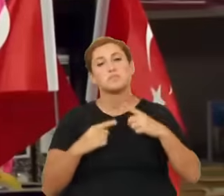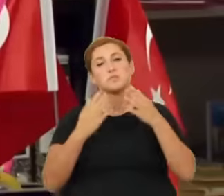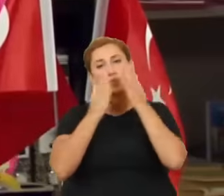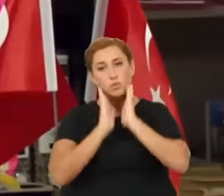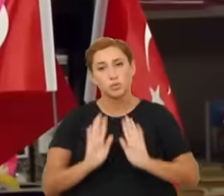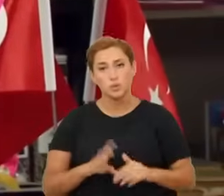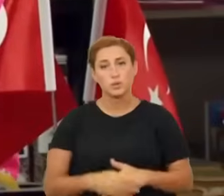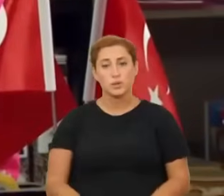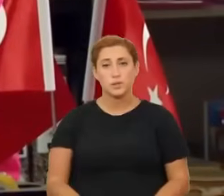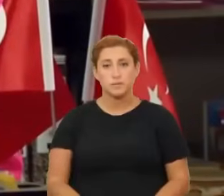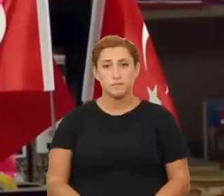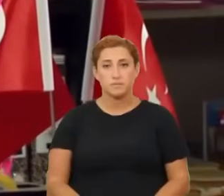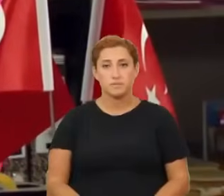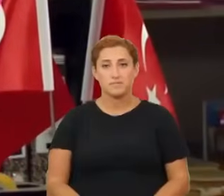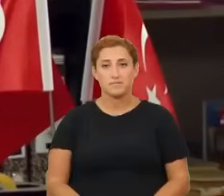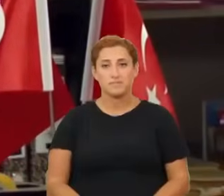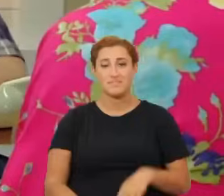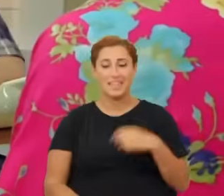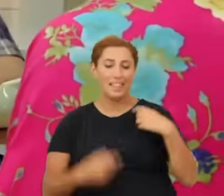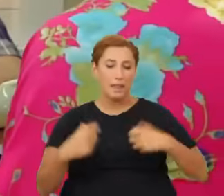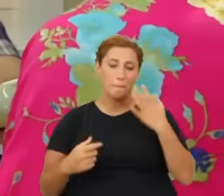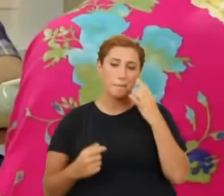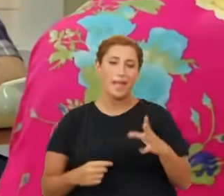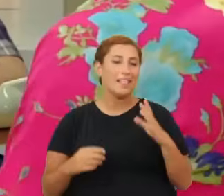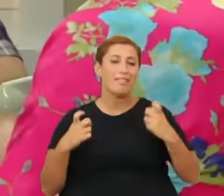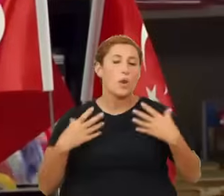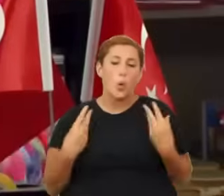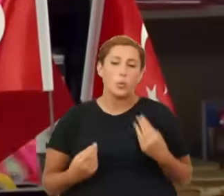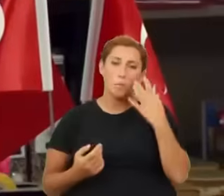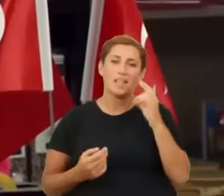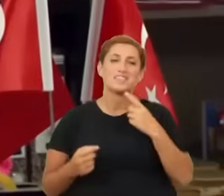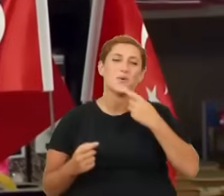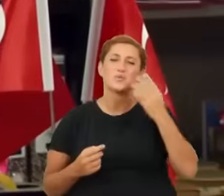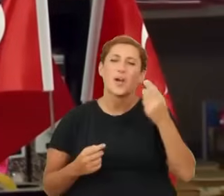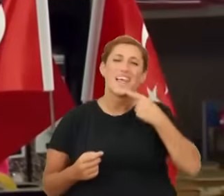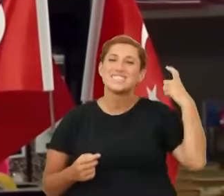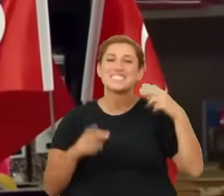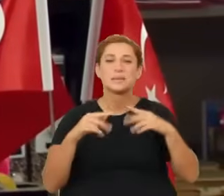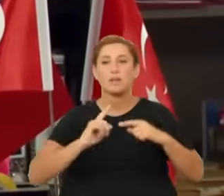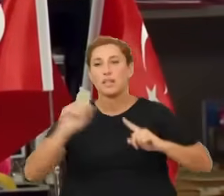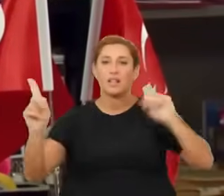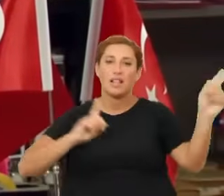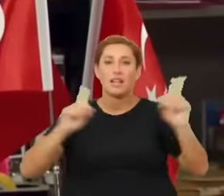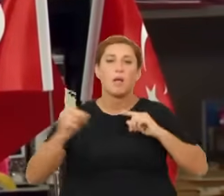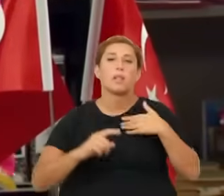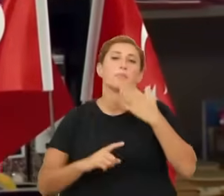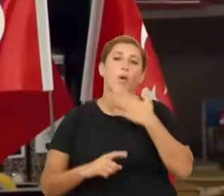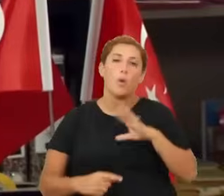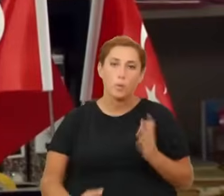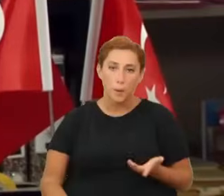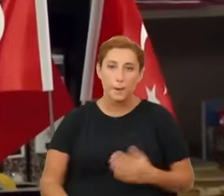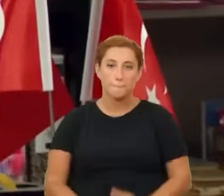şükür. Yerim belli, yurdum belli. Çok öyle eskisi gibi git gel, gel gitlerim de yok.